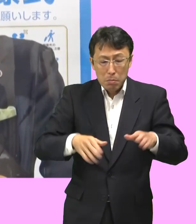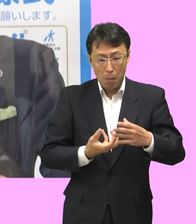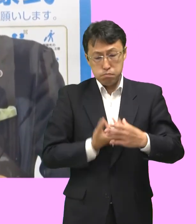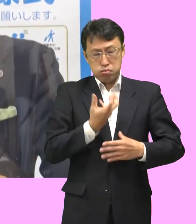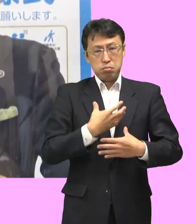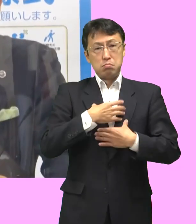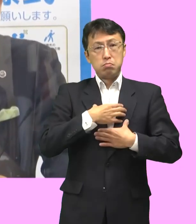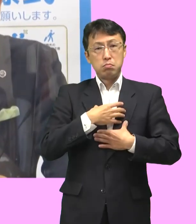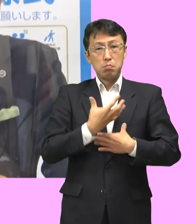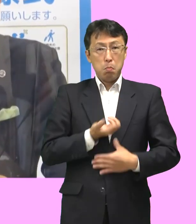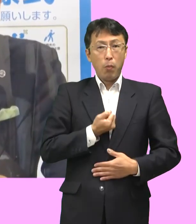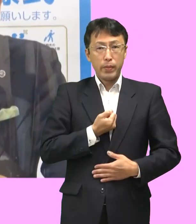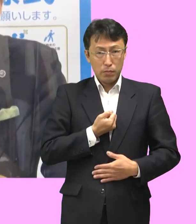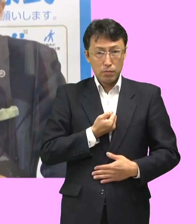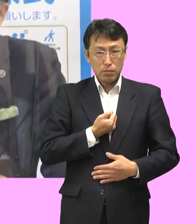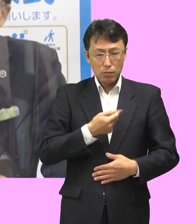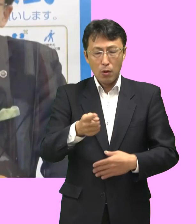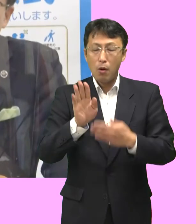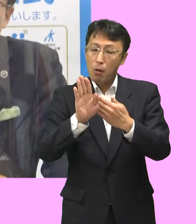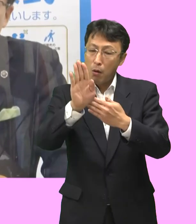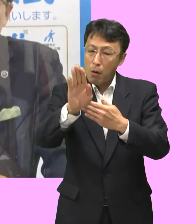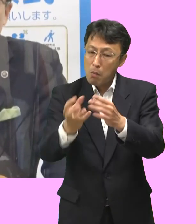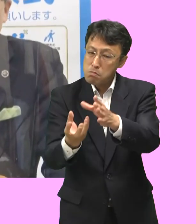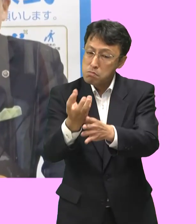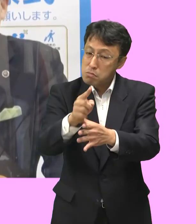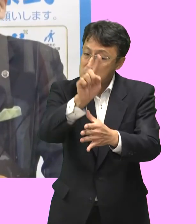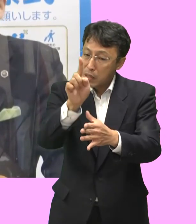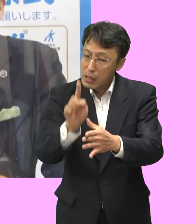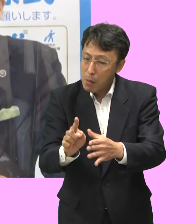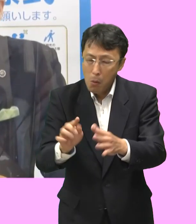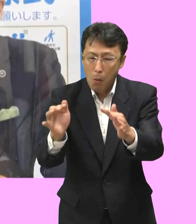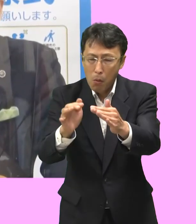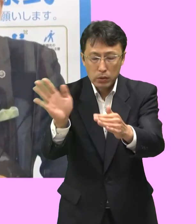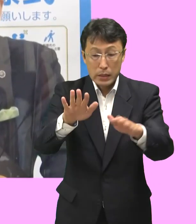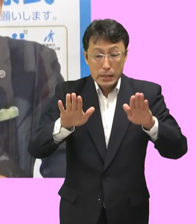ひ皆さんにもご承知をいただきたいと思うんですが、